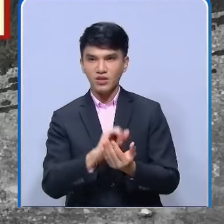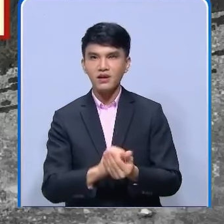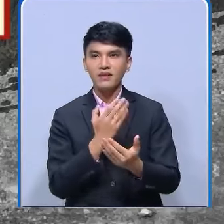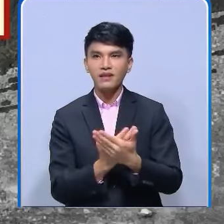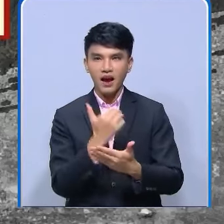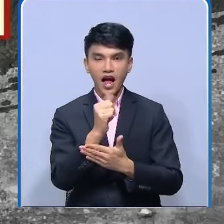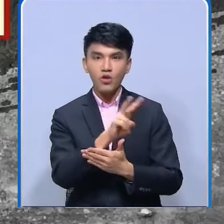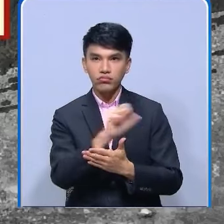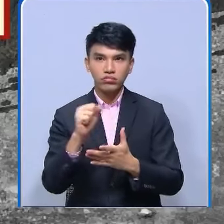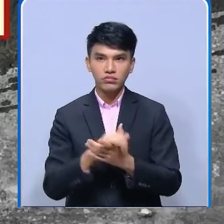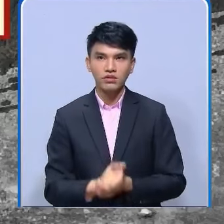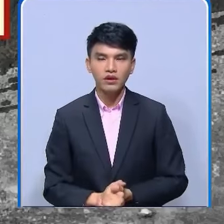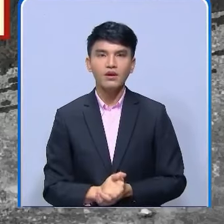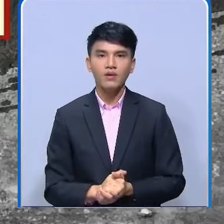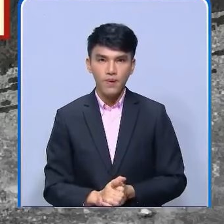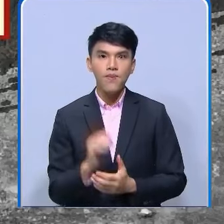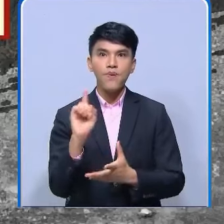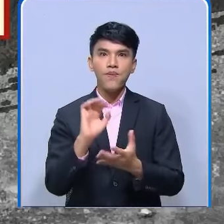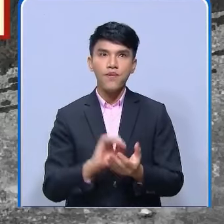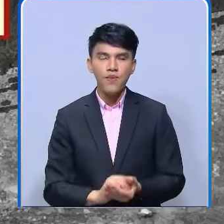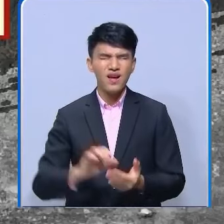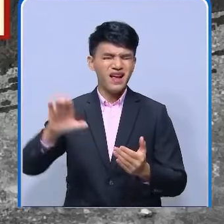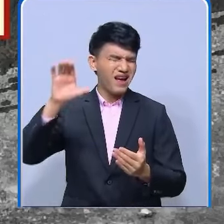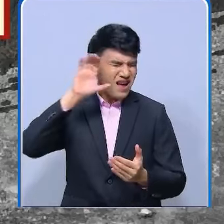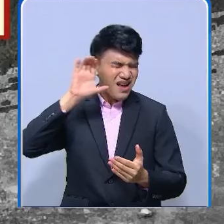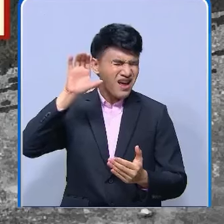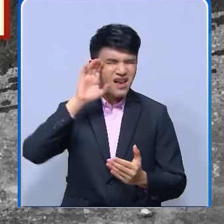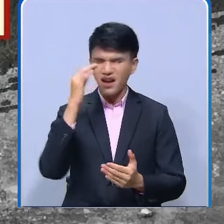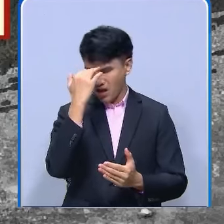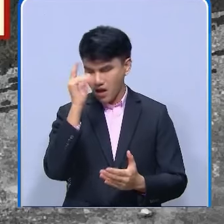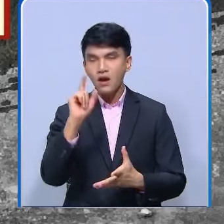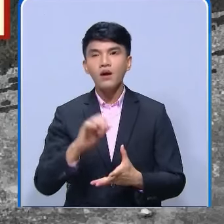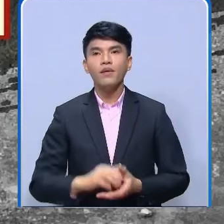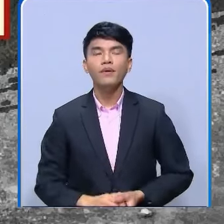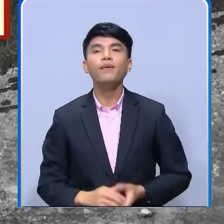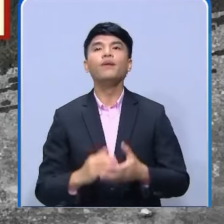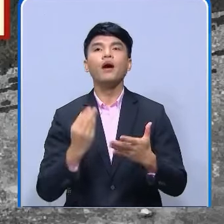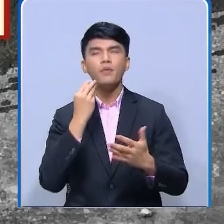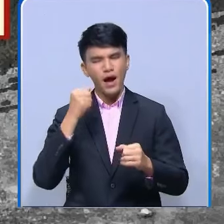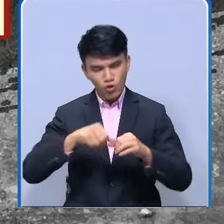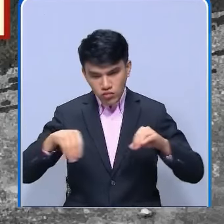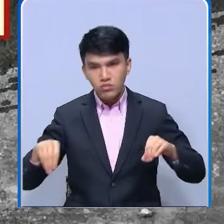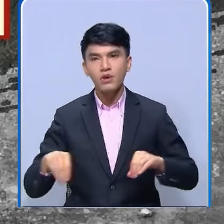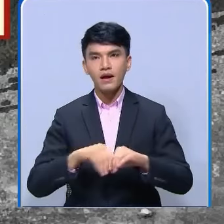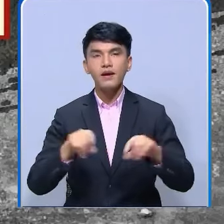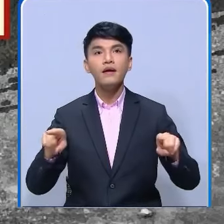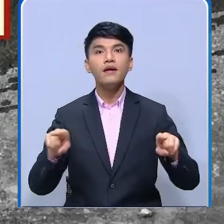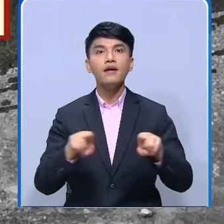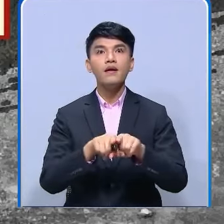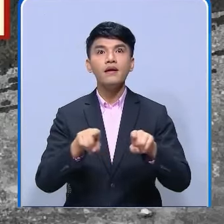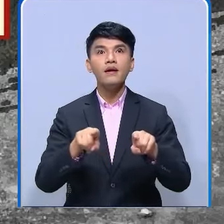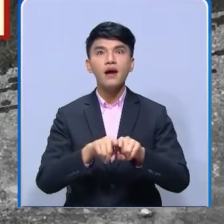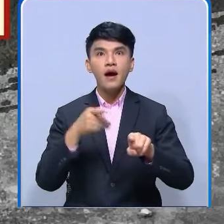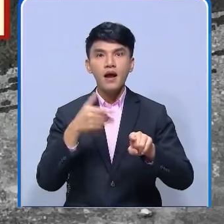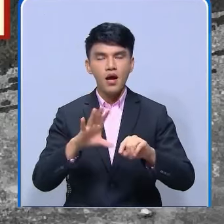ไป 200,000 บาทผู้เสียหายก็หลงเชื่อเพราะเห็นว่าทั้งสองคนเนี้ยอยู่หมู่บ้านใกล้เคียงกันครับแล้วจากนั้น